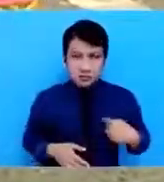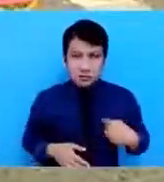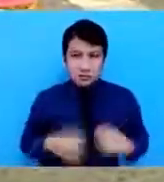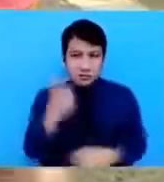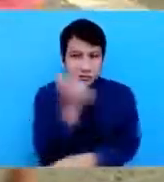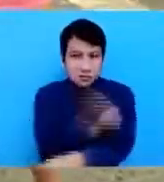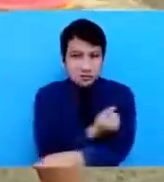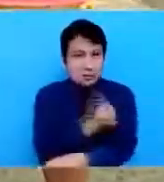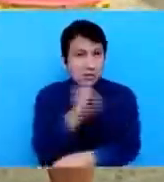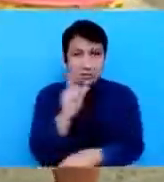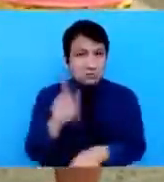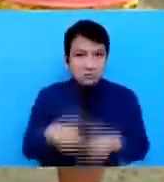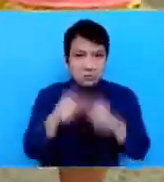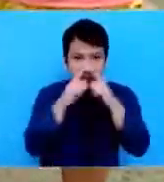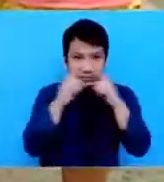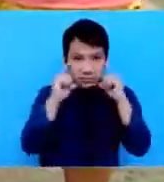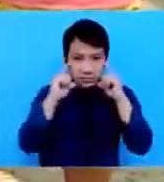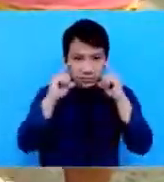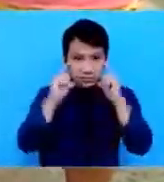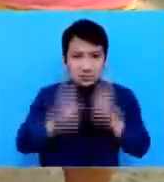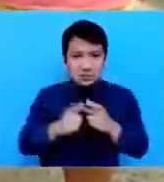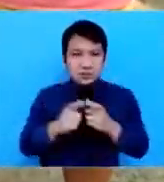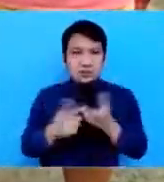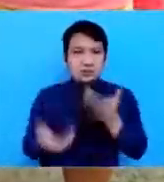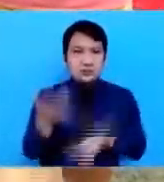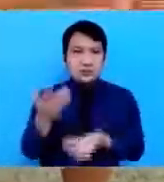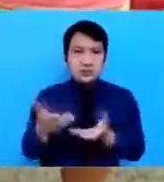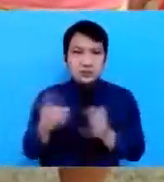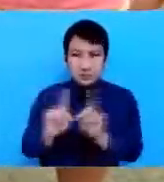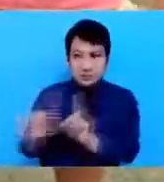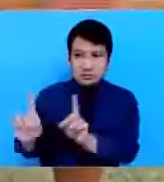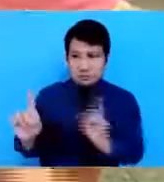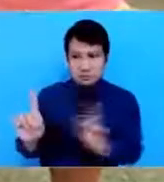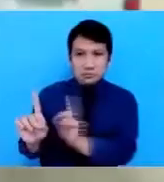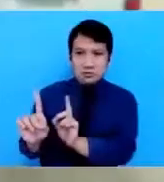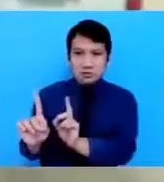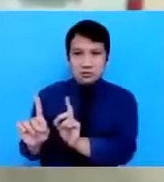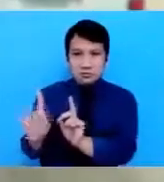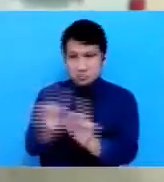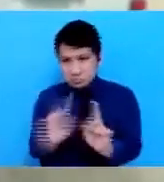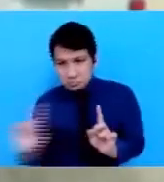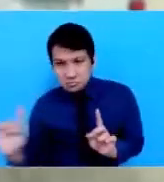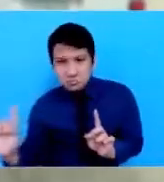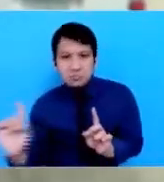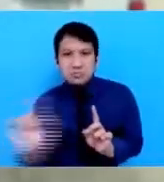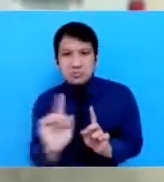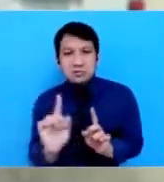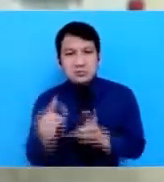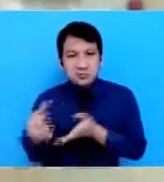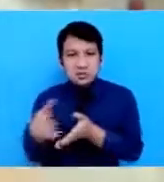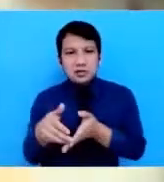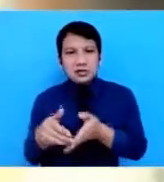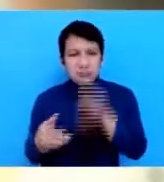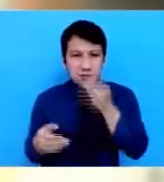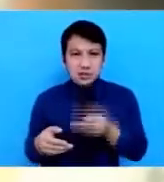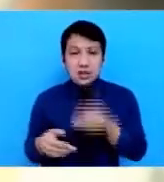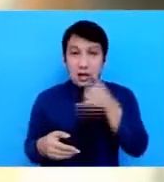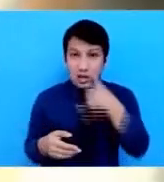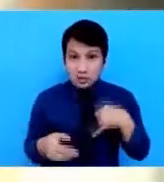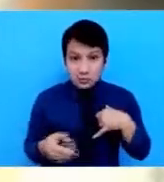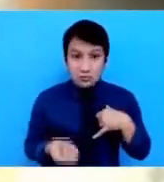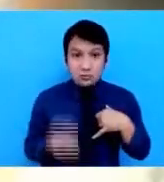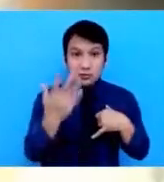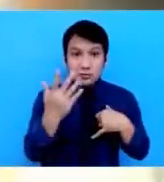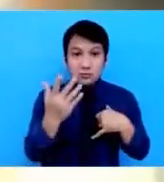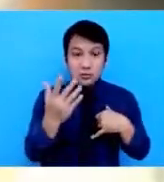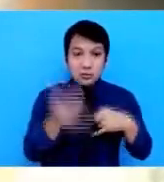aking face mask. Hindi rin ako masyado na malapit sa madaming tao doon sa gilid dumadaan. Kahapon nga lang, dumoble ang mga bagong